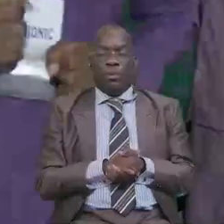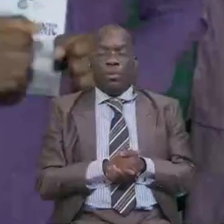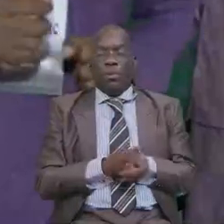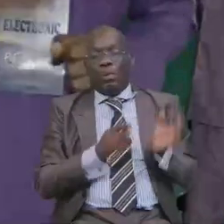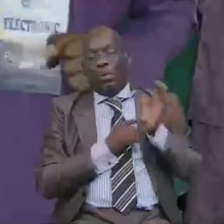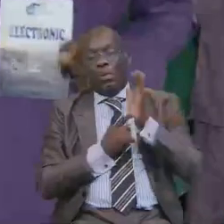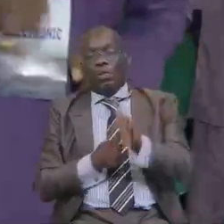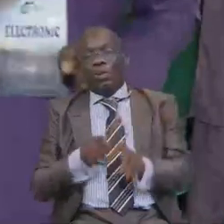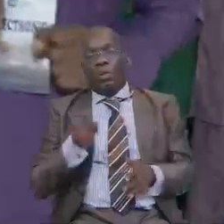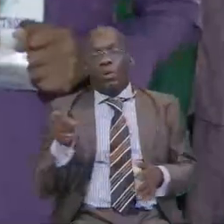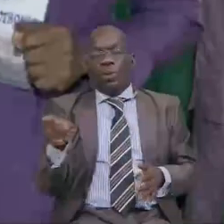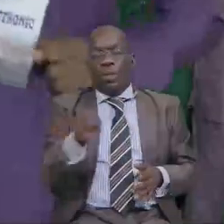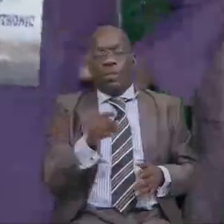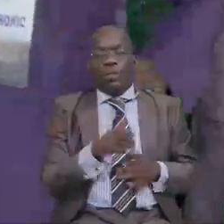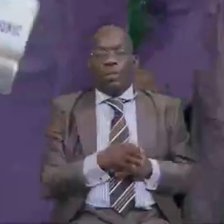montre-leur.